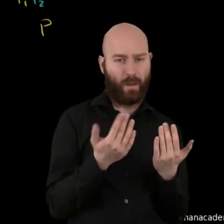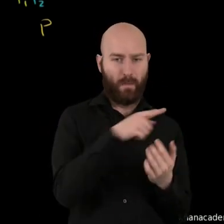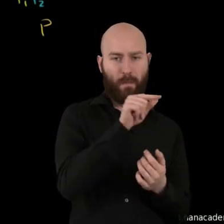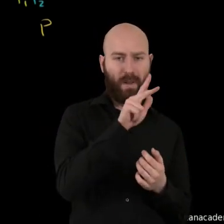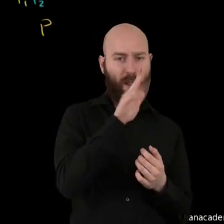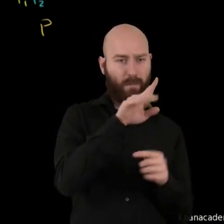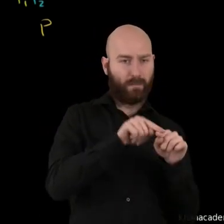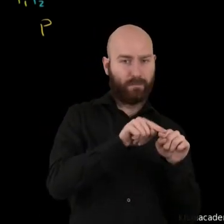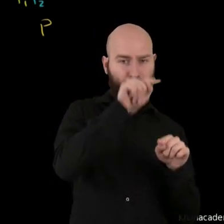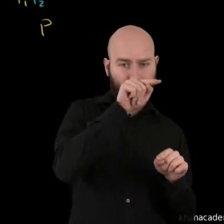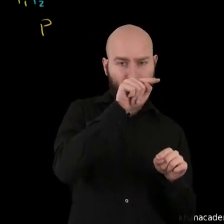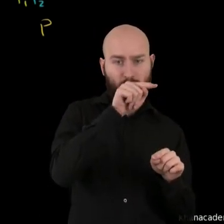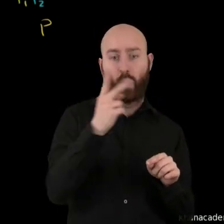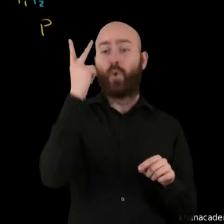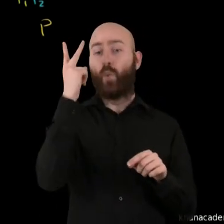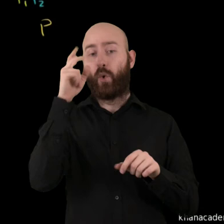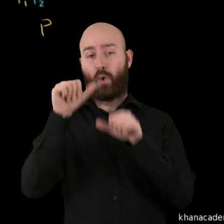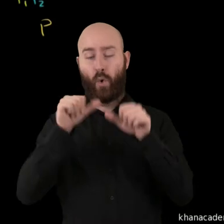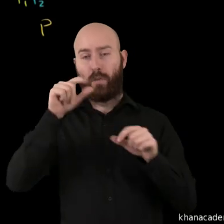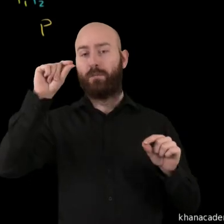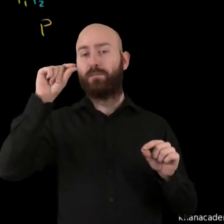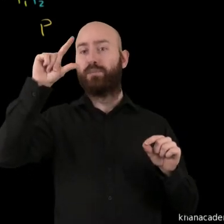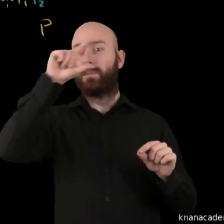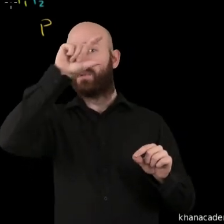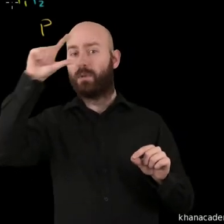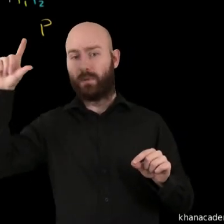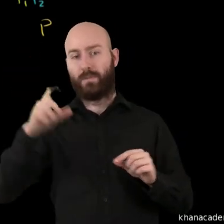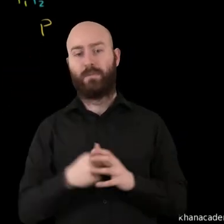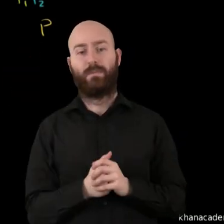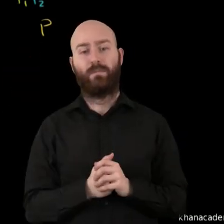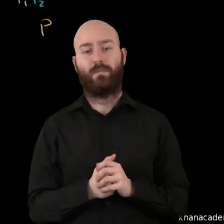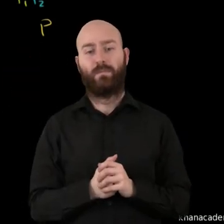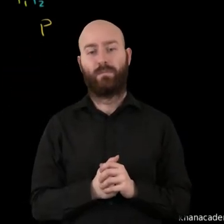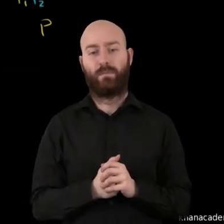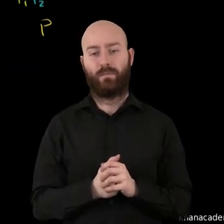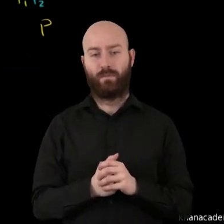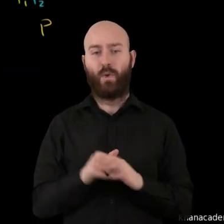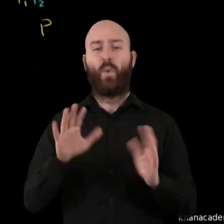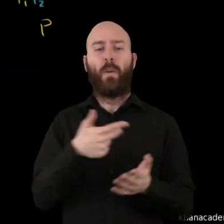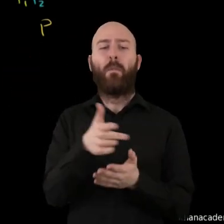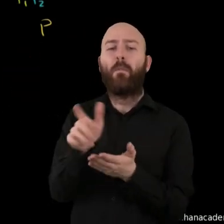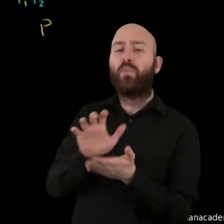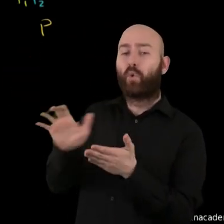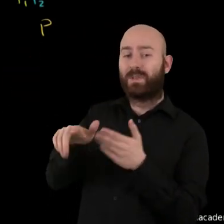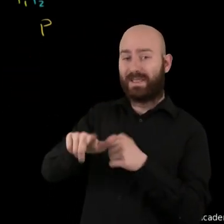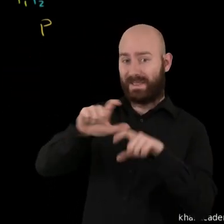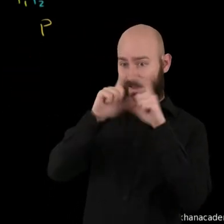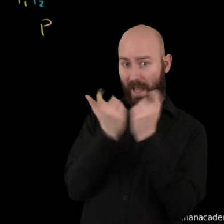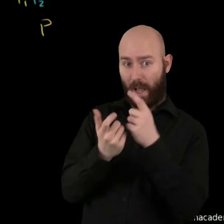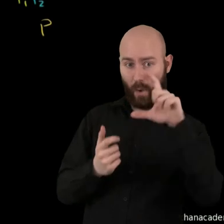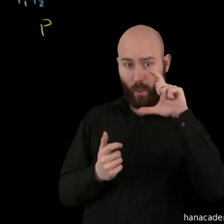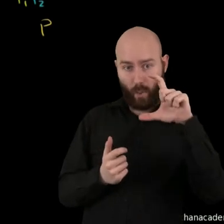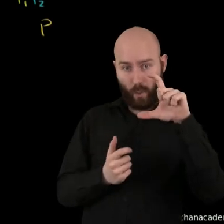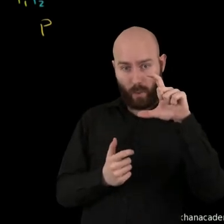da nam wzrost PKB wyrażony w cenach z roku pierwszego, zależnie od ilości. I o to chodzi. O